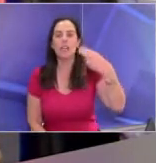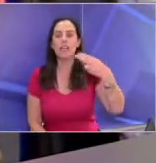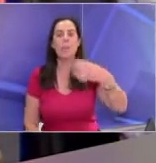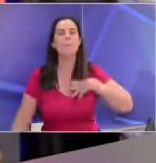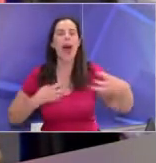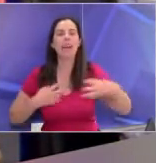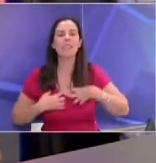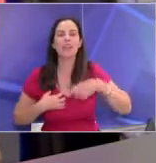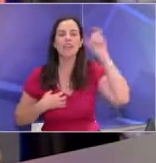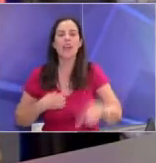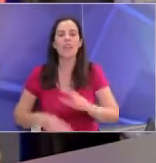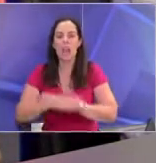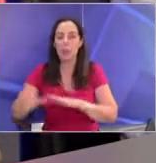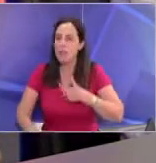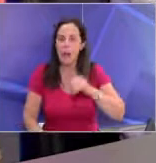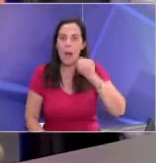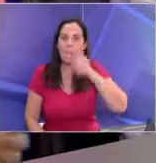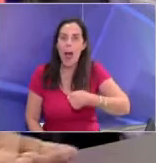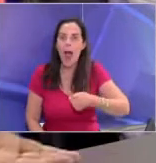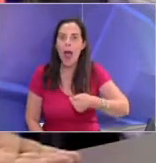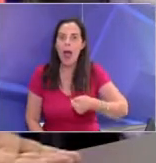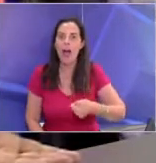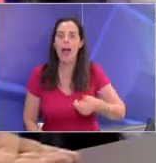מחזה של אנשי ימין. אני מחר מפרסם אצלי